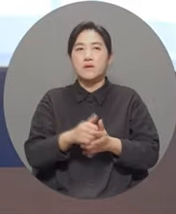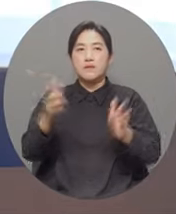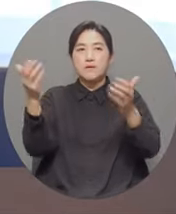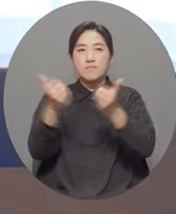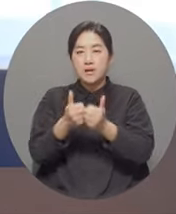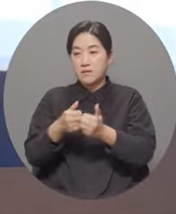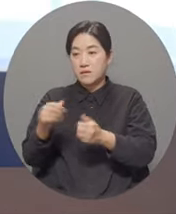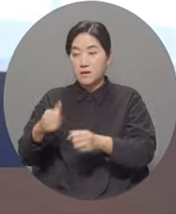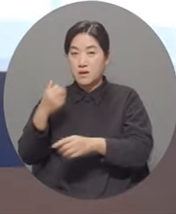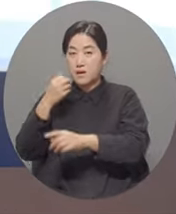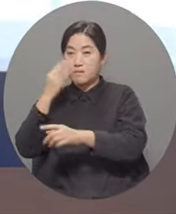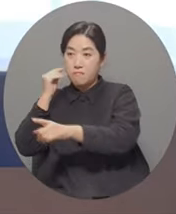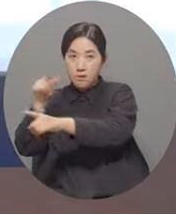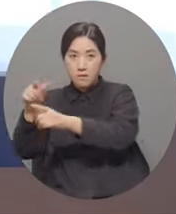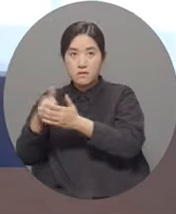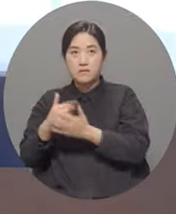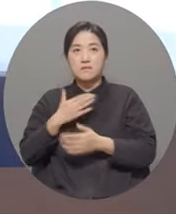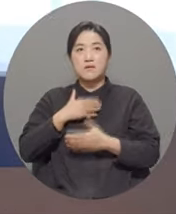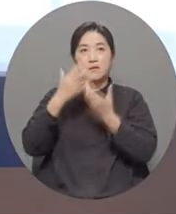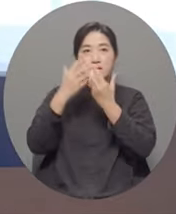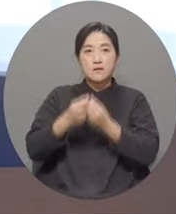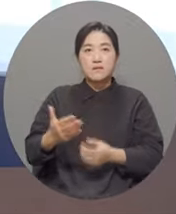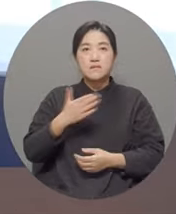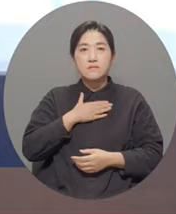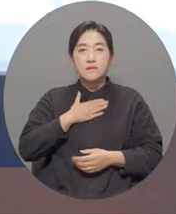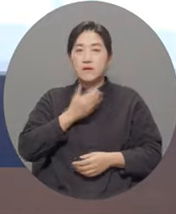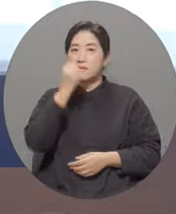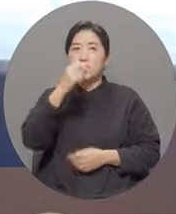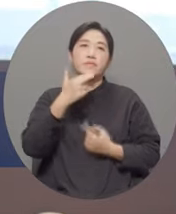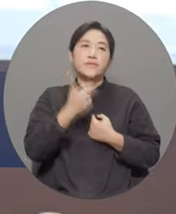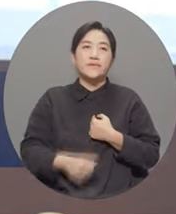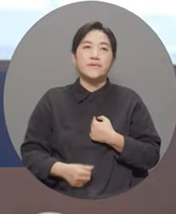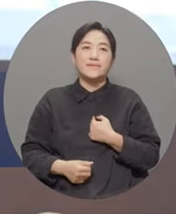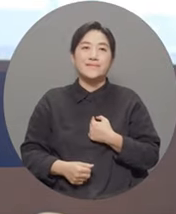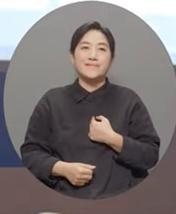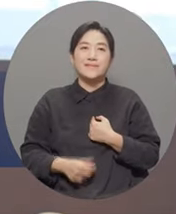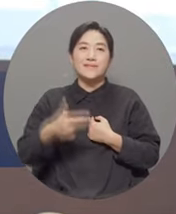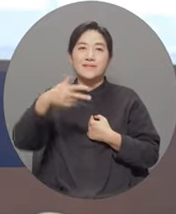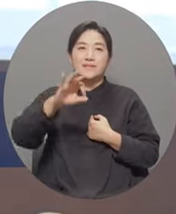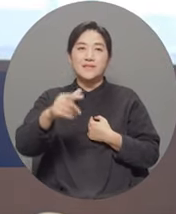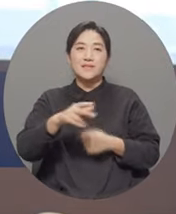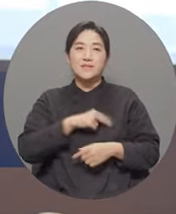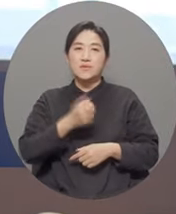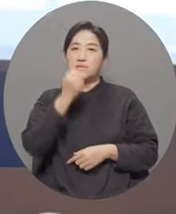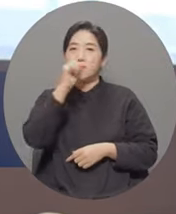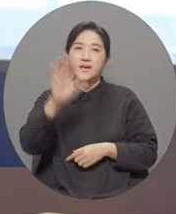않습니까 혹시 예를 들어서 제가 안 나가잖아요 장지이